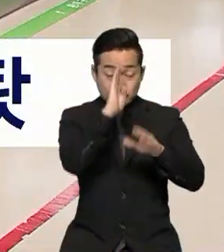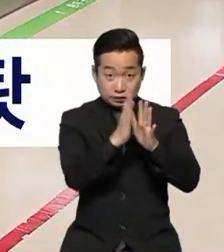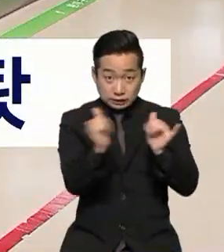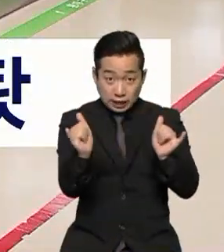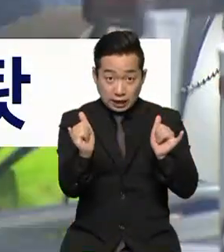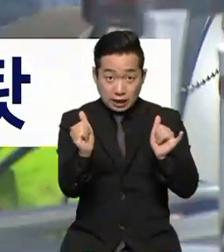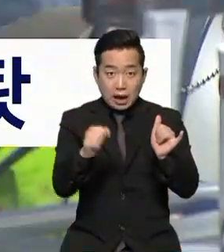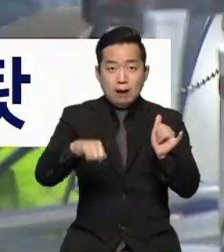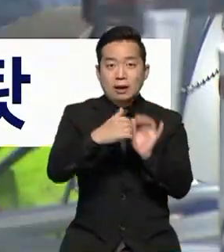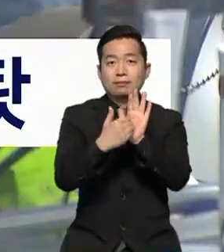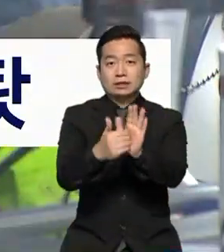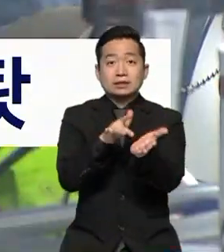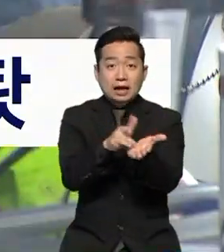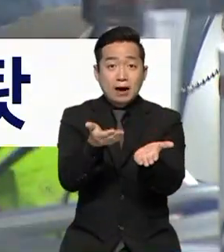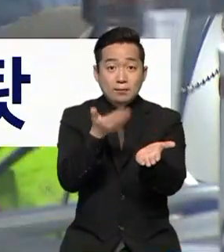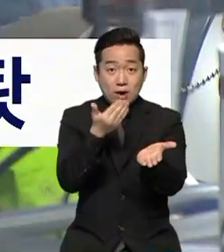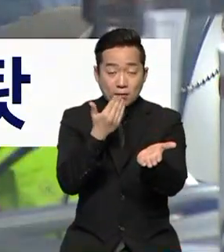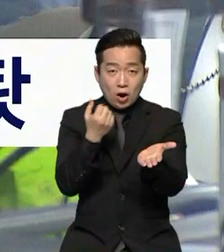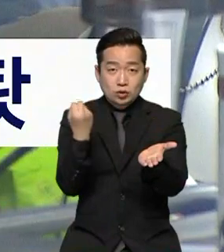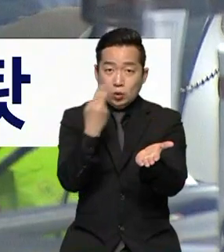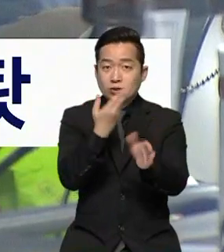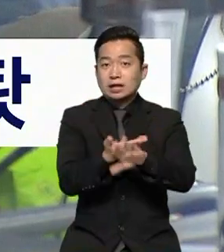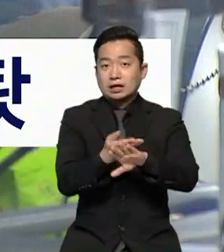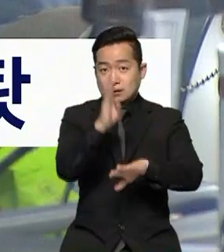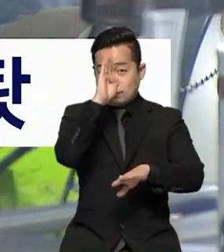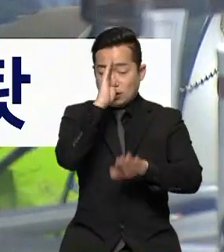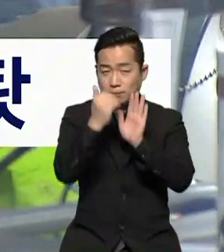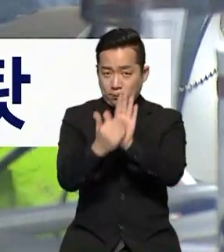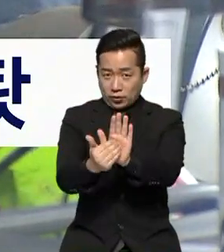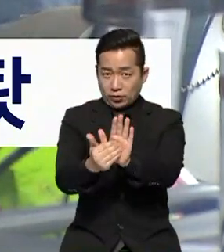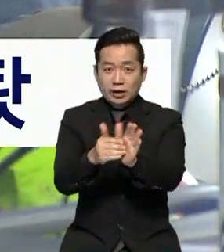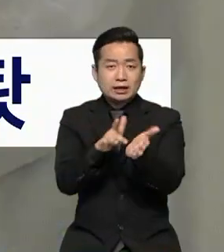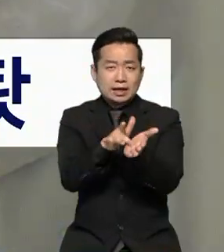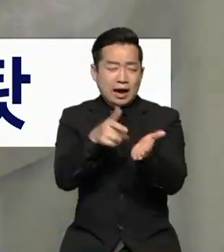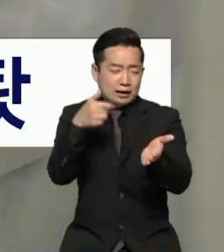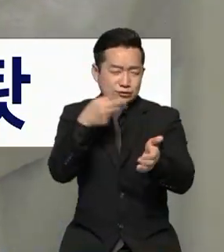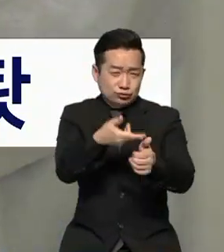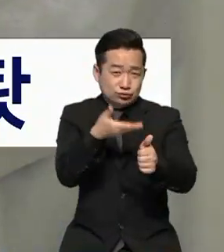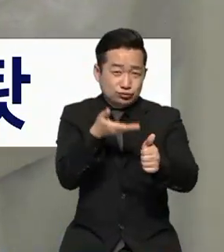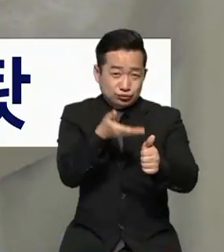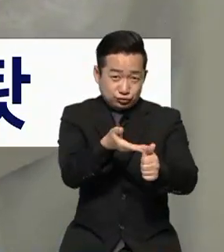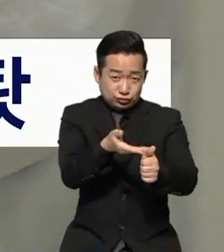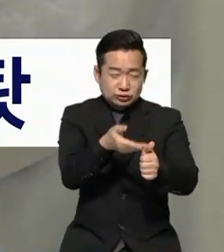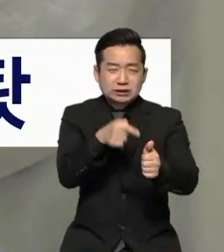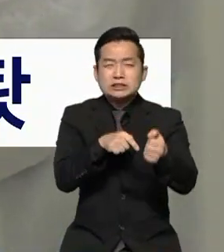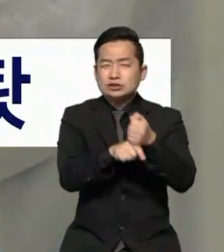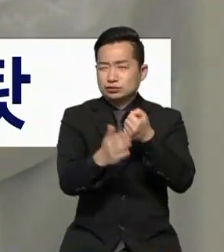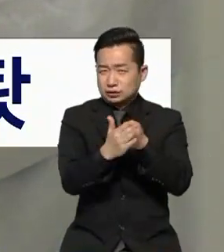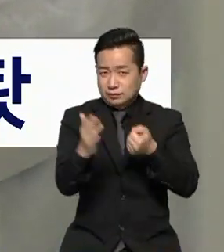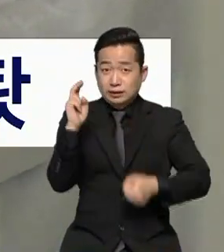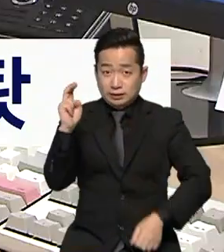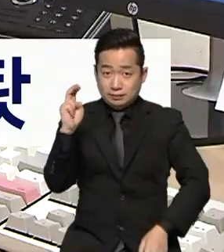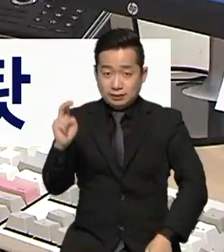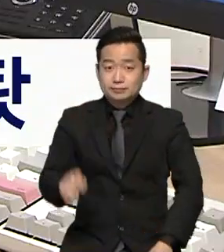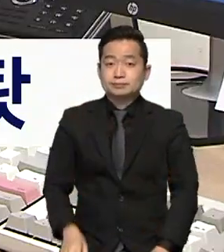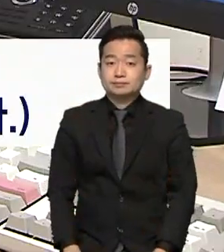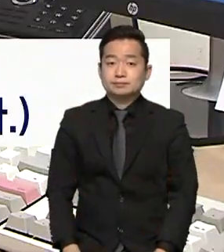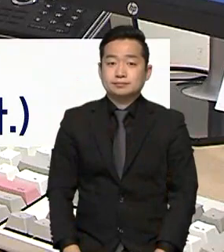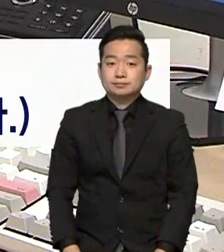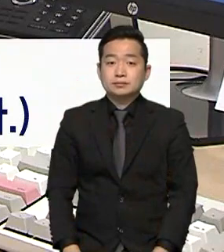항바이러스 약 외에도 합병증을 막기 위해 항생제를 많이 쓴 것이 주요 원인으로 분석됐습니다